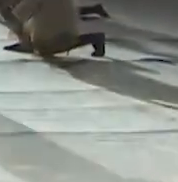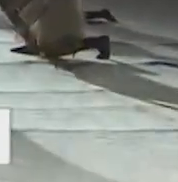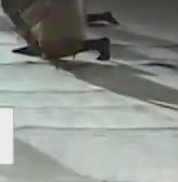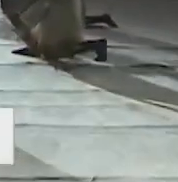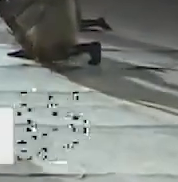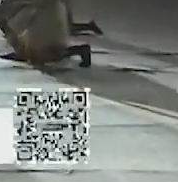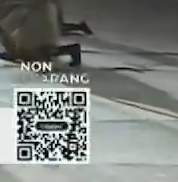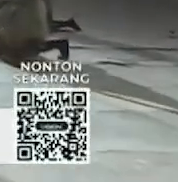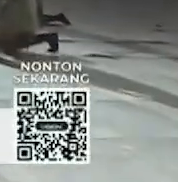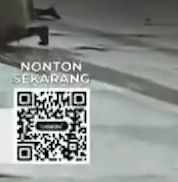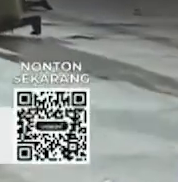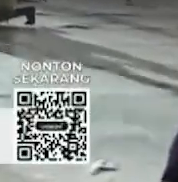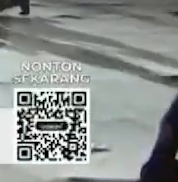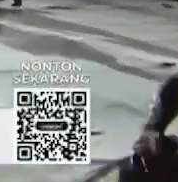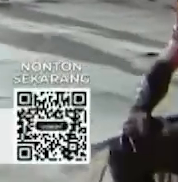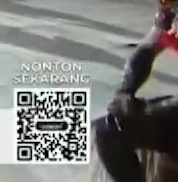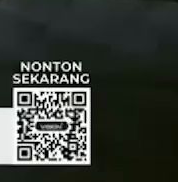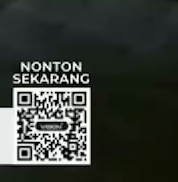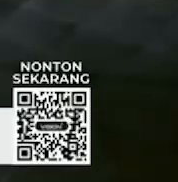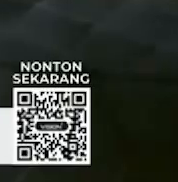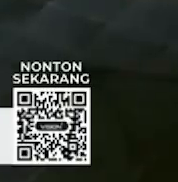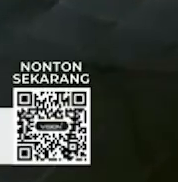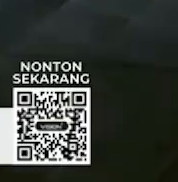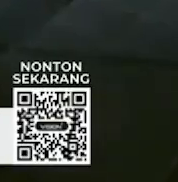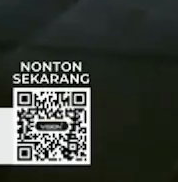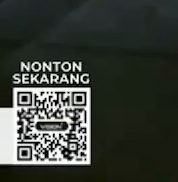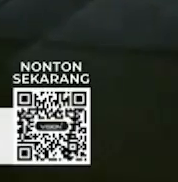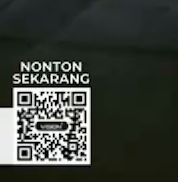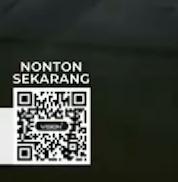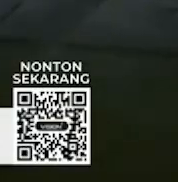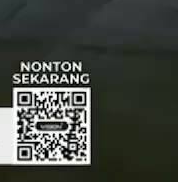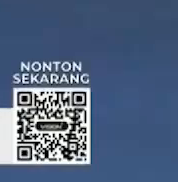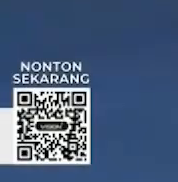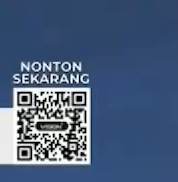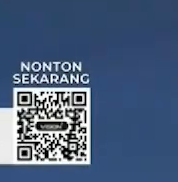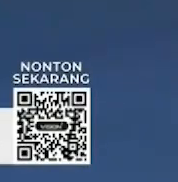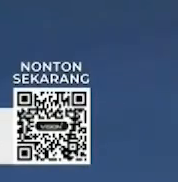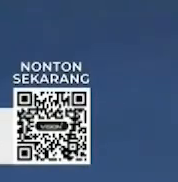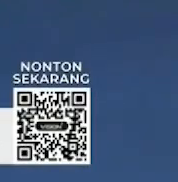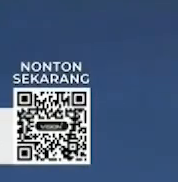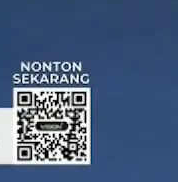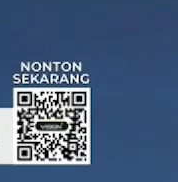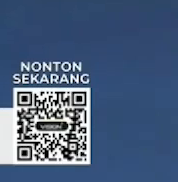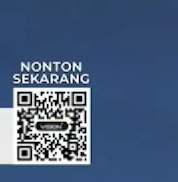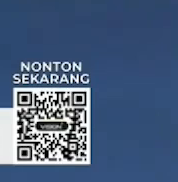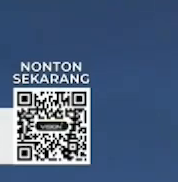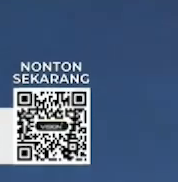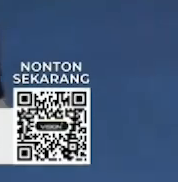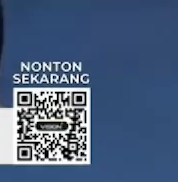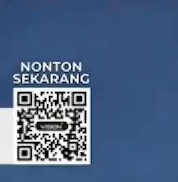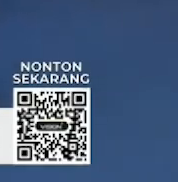tim kesehatan ini dibekali alat Sweep baik antigen maupun PCR serta alat kesehatan lainnya untuk atlet dan ofisial